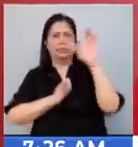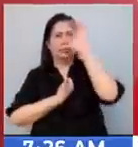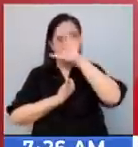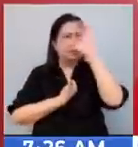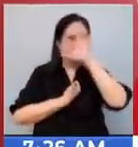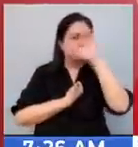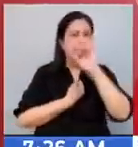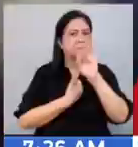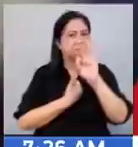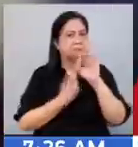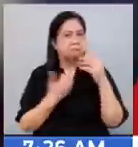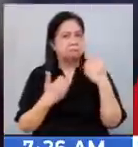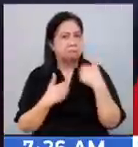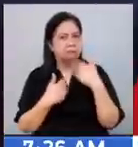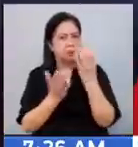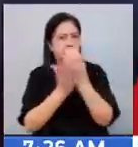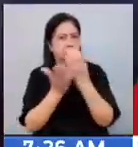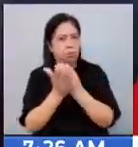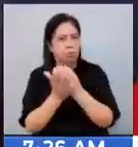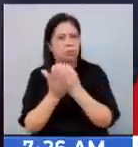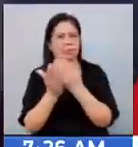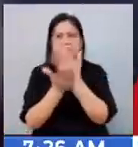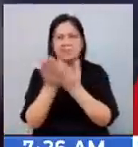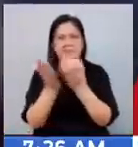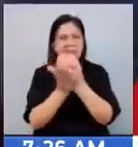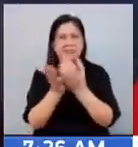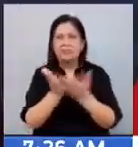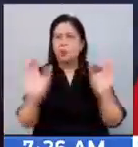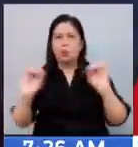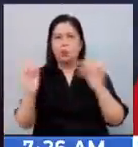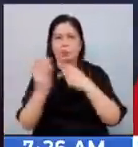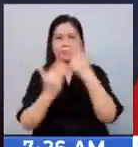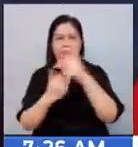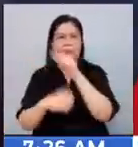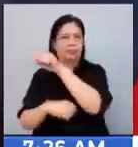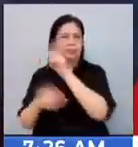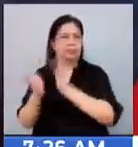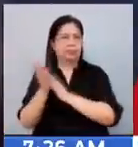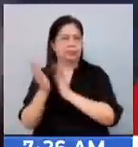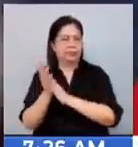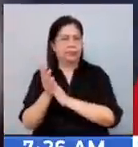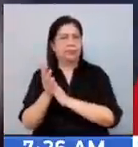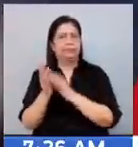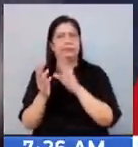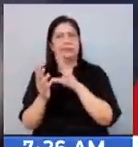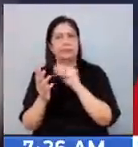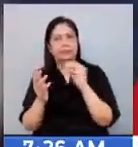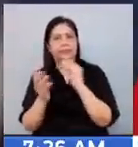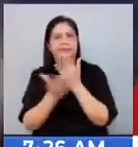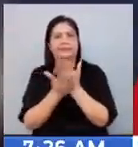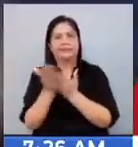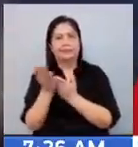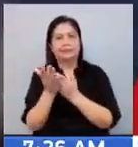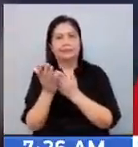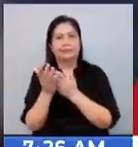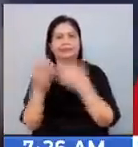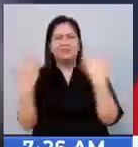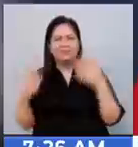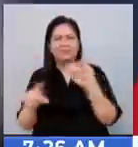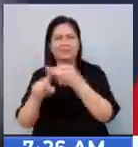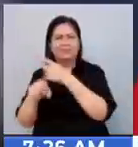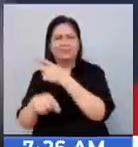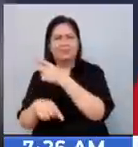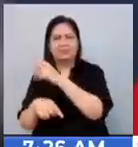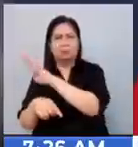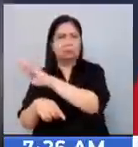course namin. Wala po eh. Wala po doon yung program namin. And, hindi, yung iba po, doon na nanggaling. So, tapos babalik po